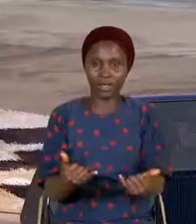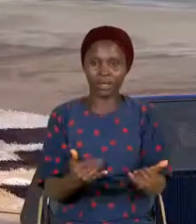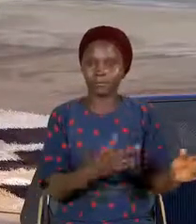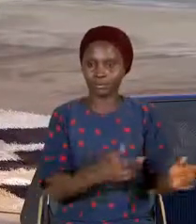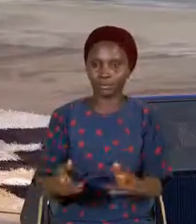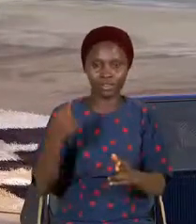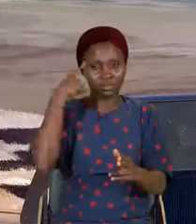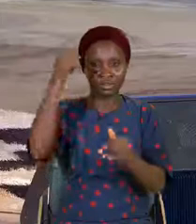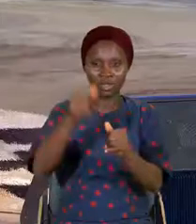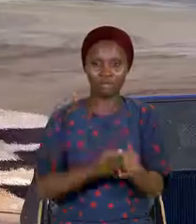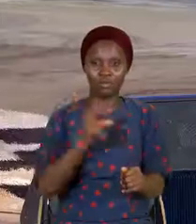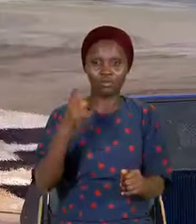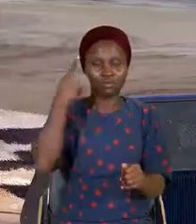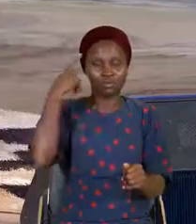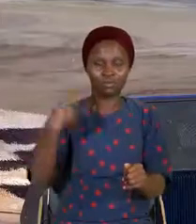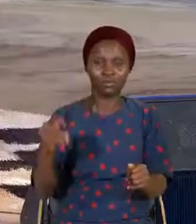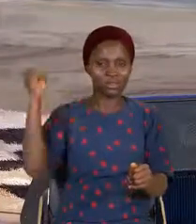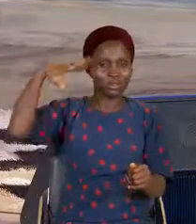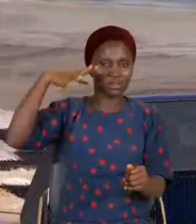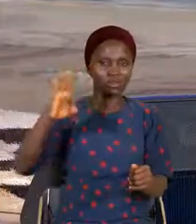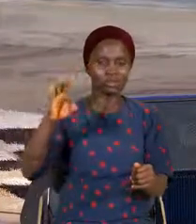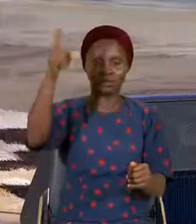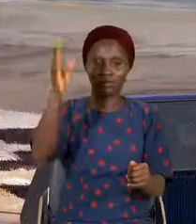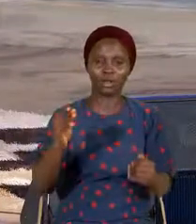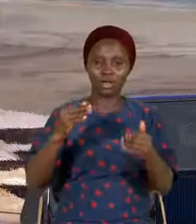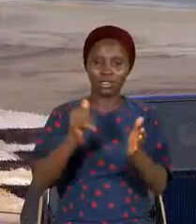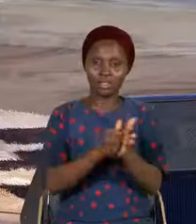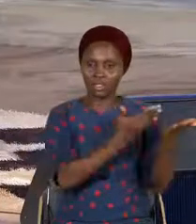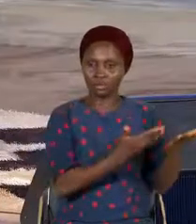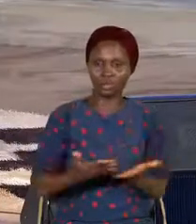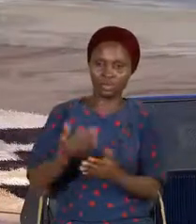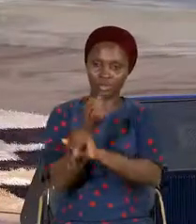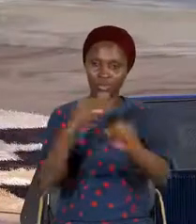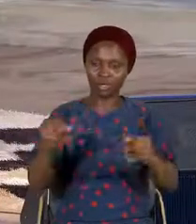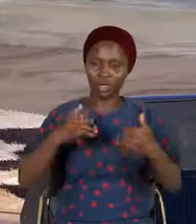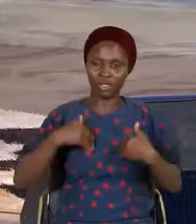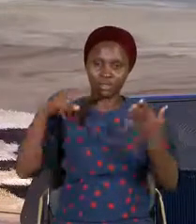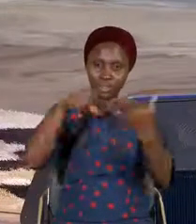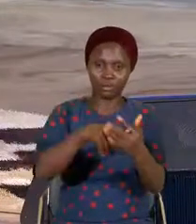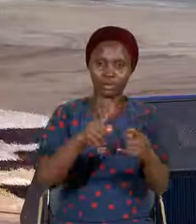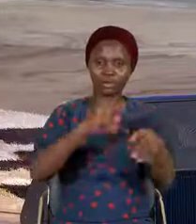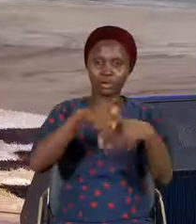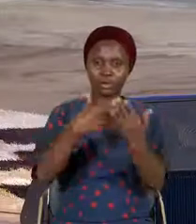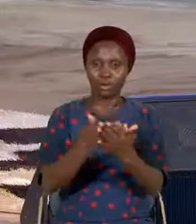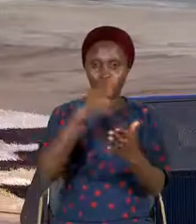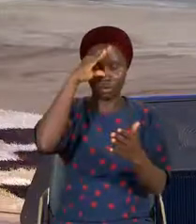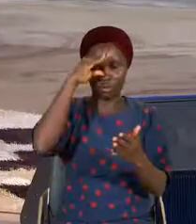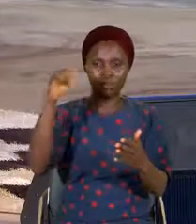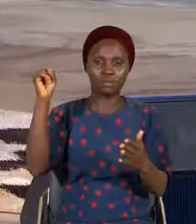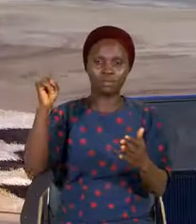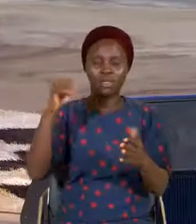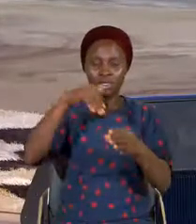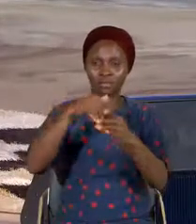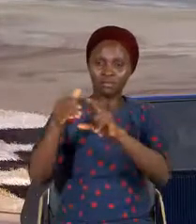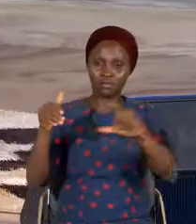tout le monde. Car la grâce de Dieu, source de salut pour tous les hommes, a été manifestée. Verset